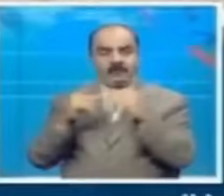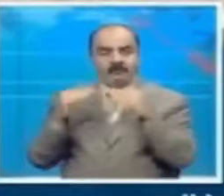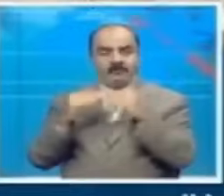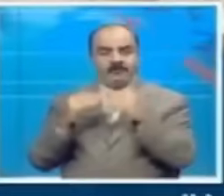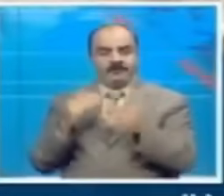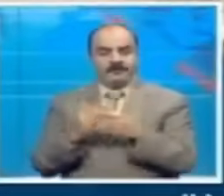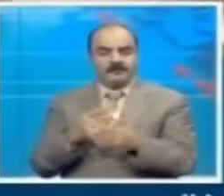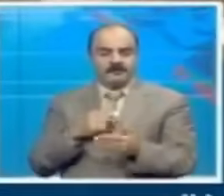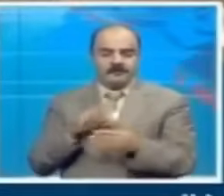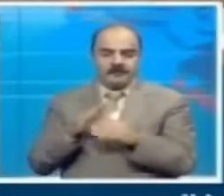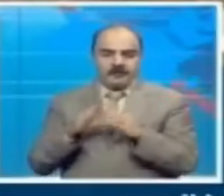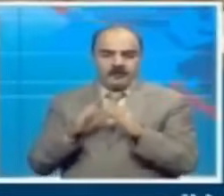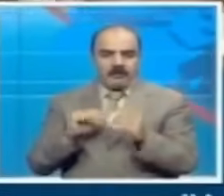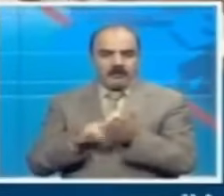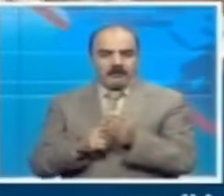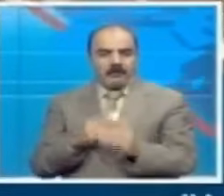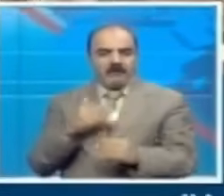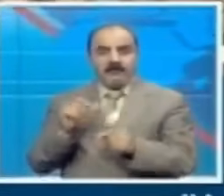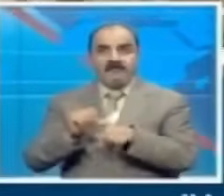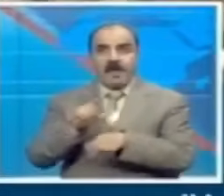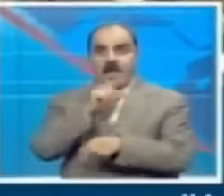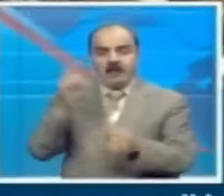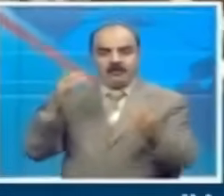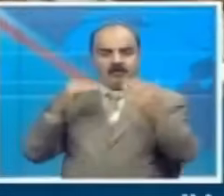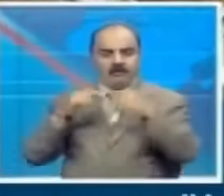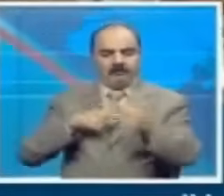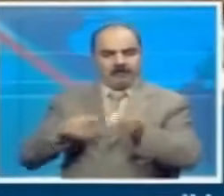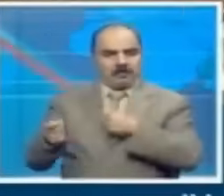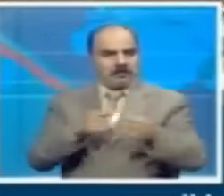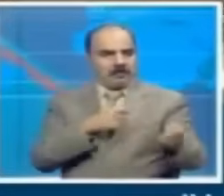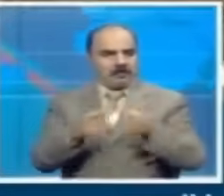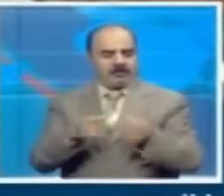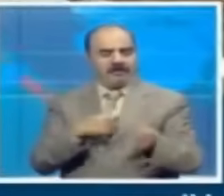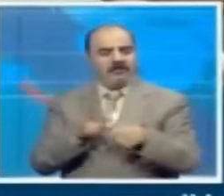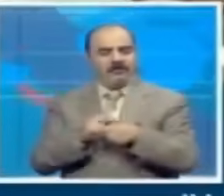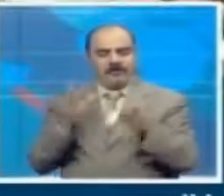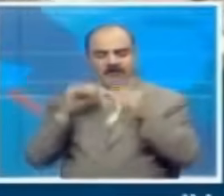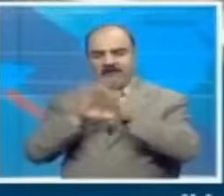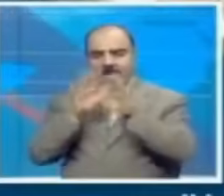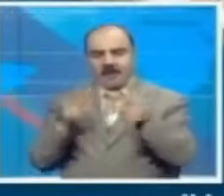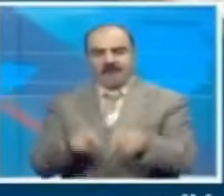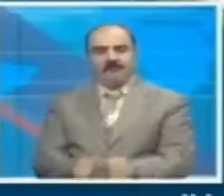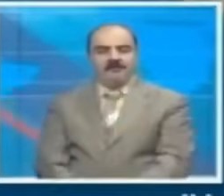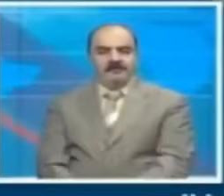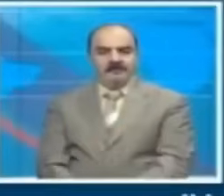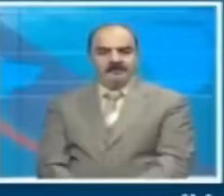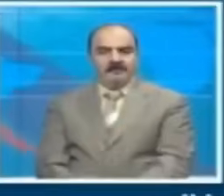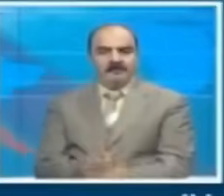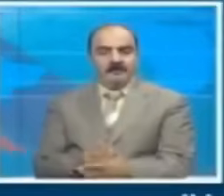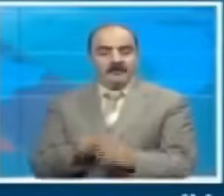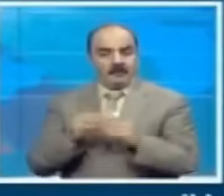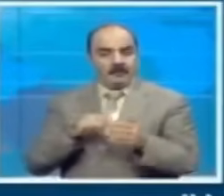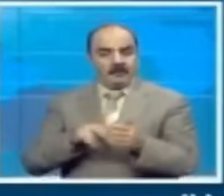تحقق مسعى مصر في أن تكون مركزا إقليميا وعالميا للتجارة واللوجستيات. وعلى المستوى